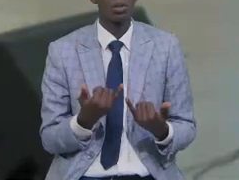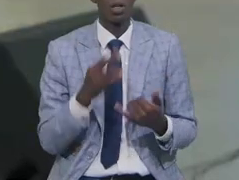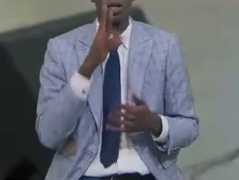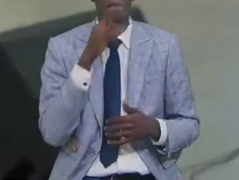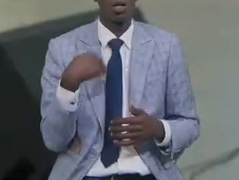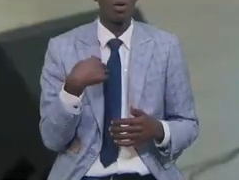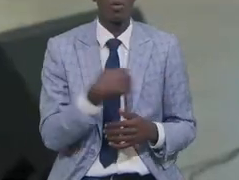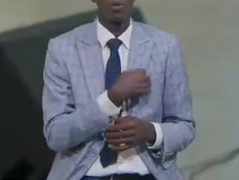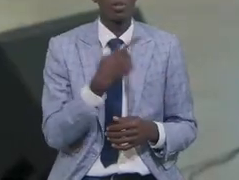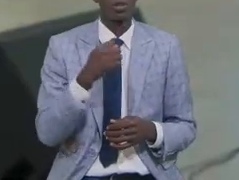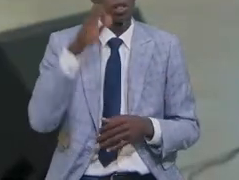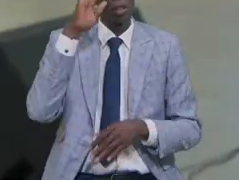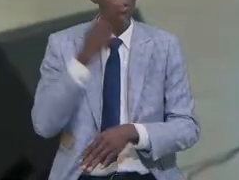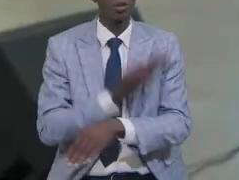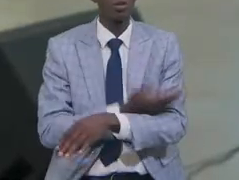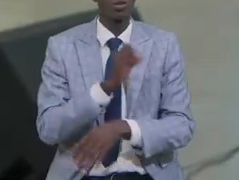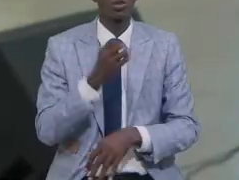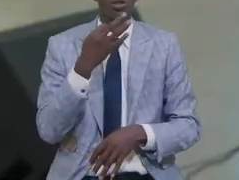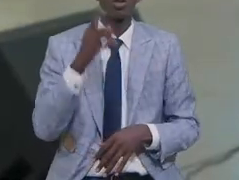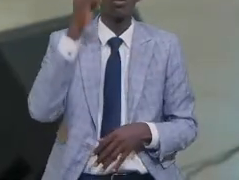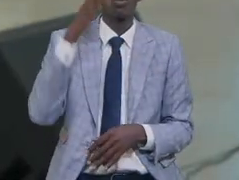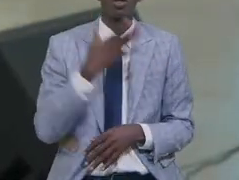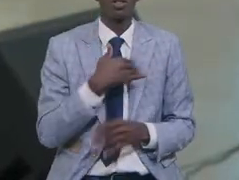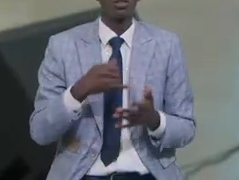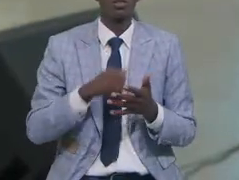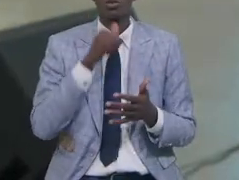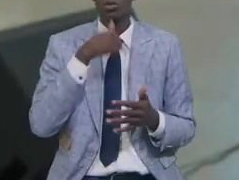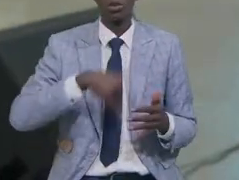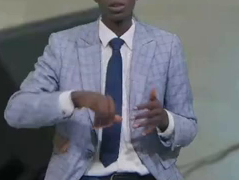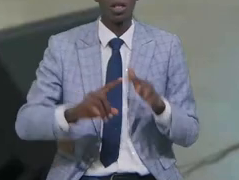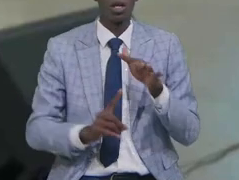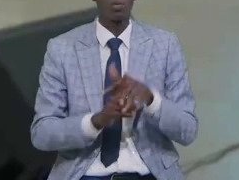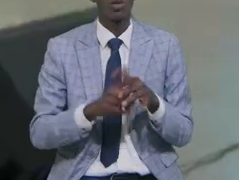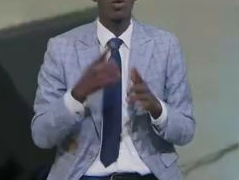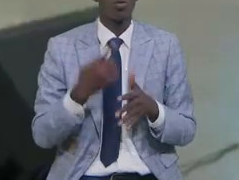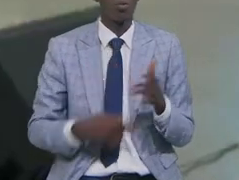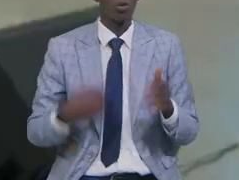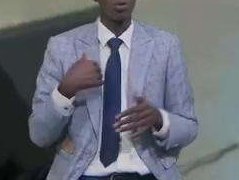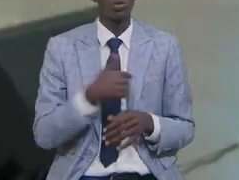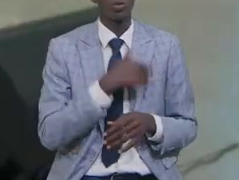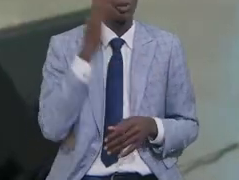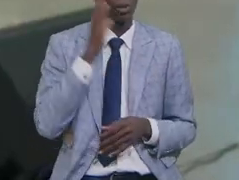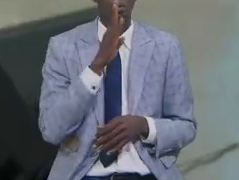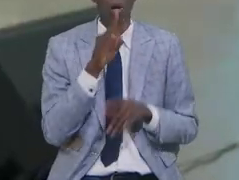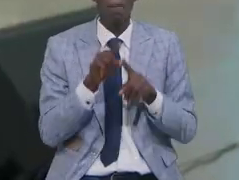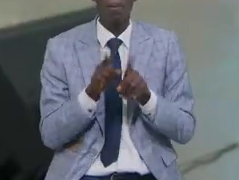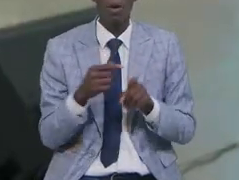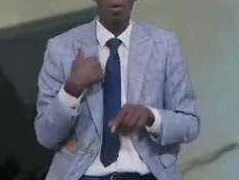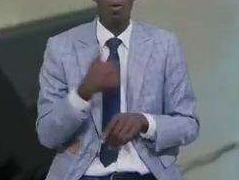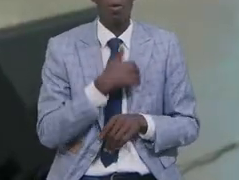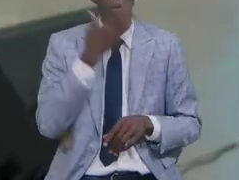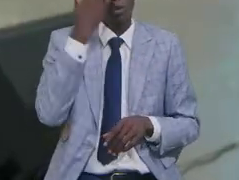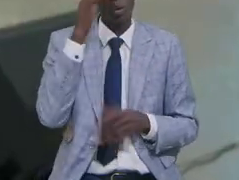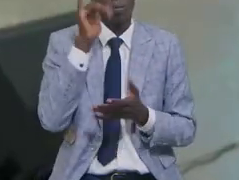Bien-aimés, nous sommes maintenant enfants de Dieu, et ce que nous serons n'a pas encore été manifesté, mais nous savons